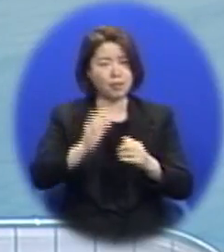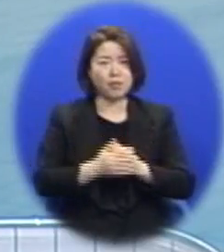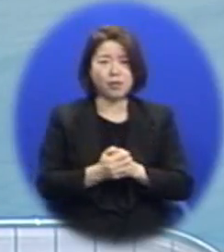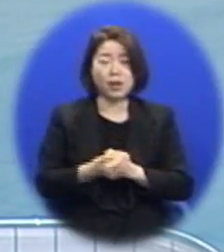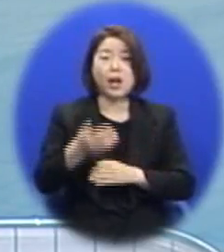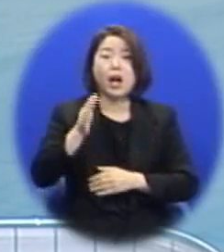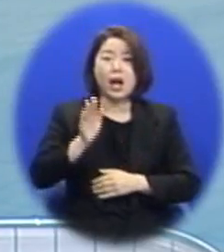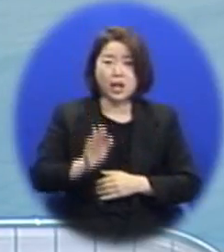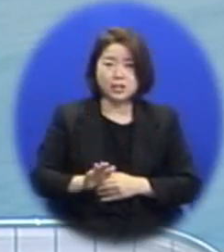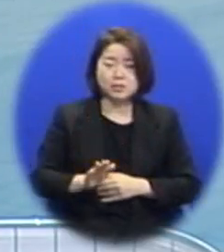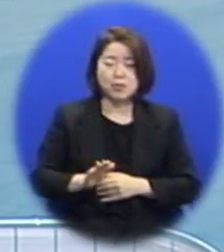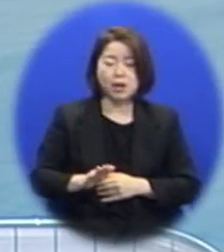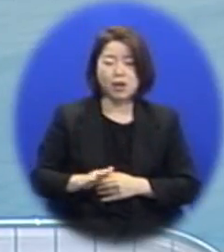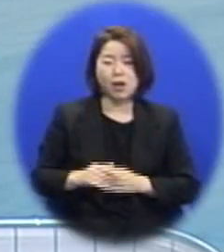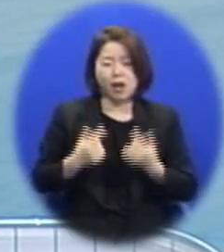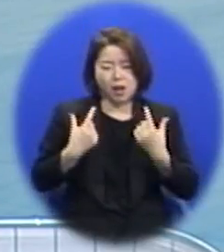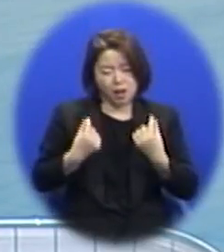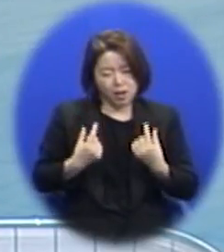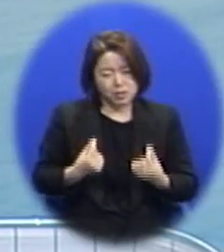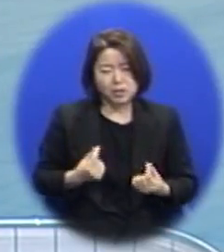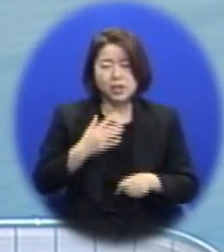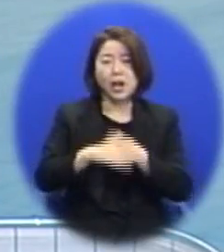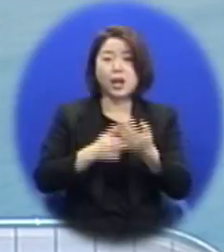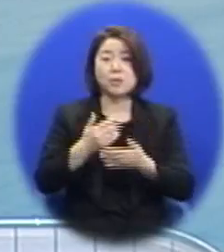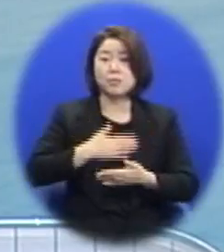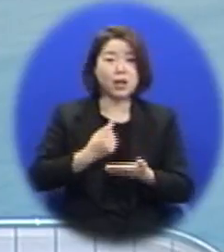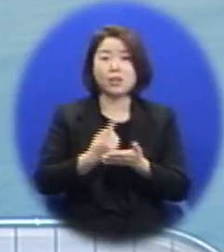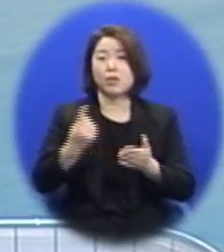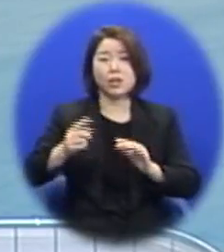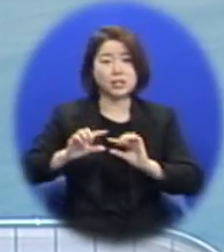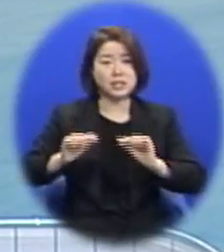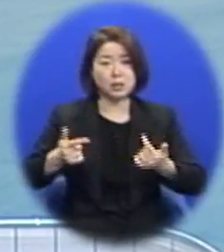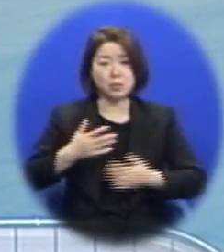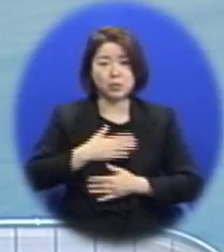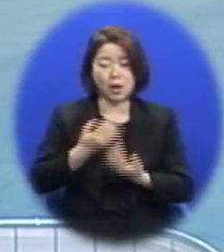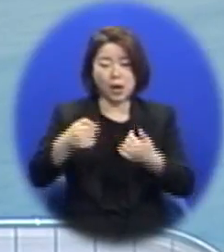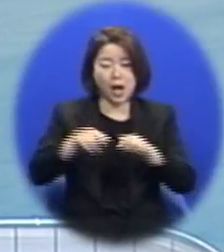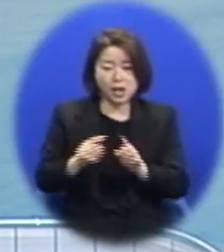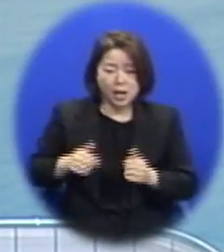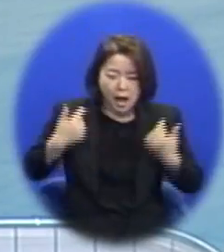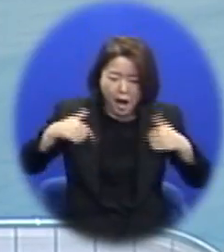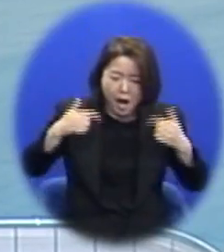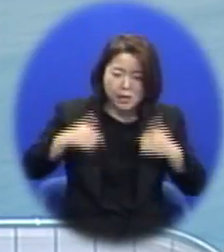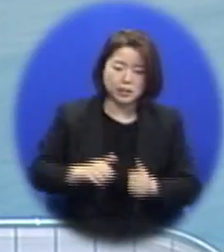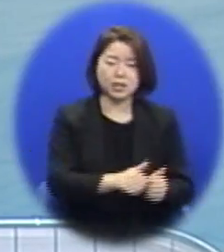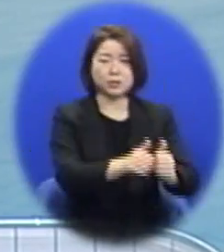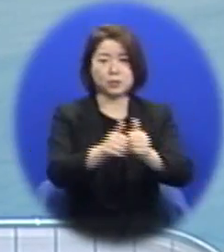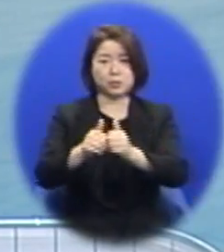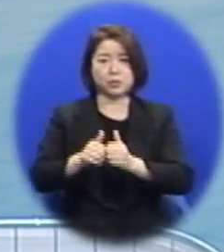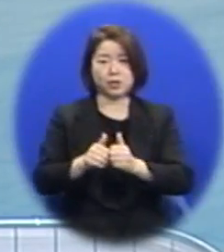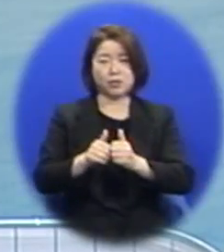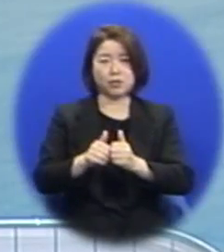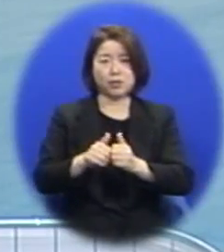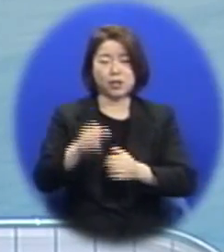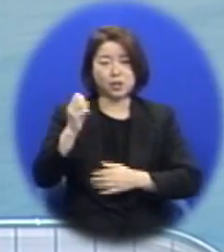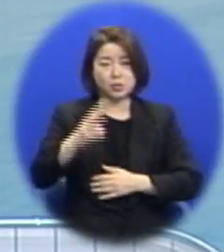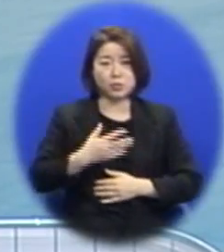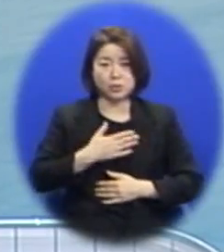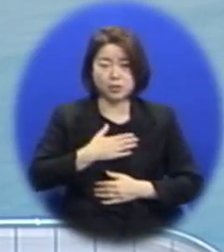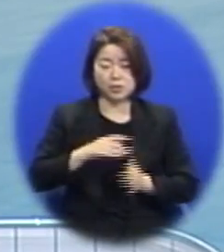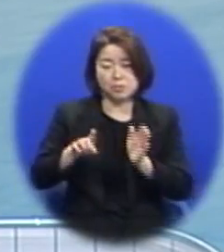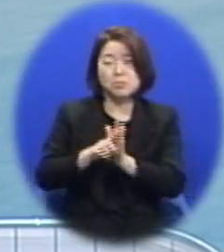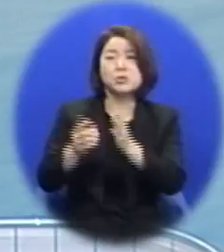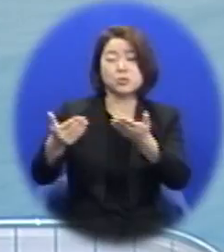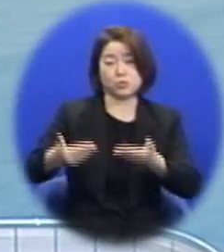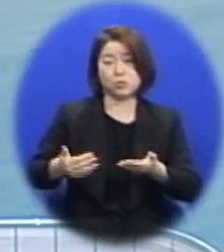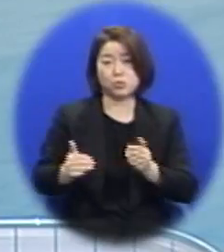그런데도 한결같이 주님은 저를 떠나지 않으시고 그리고 저와 늘 동행해 주시고 그리고 저를